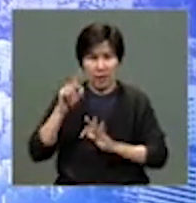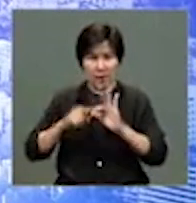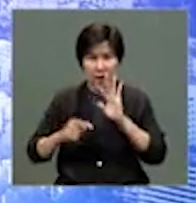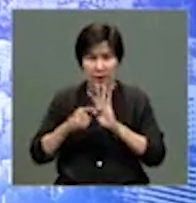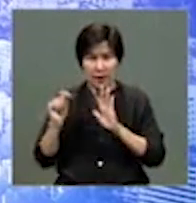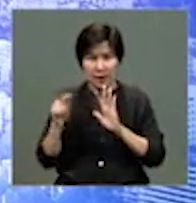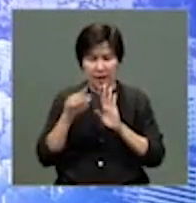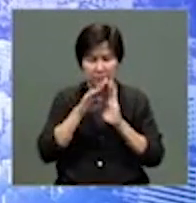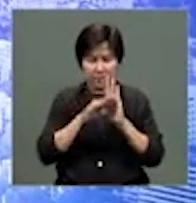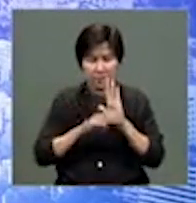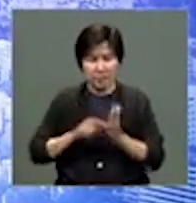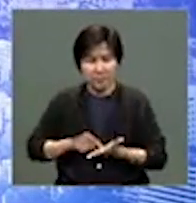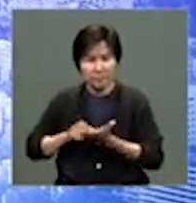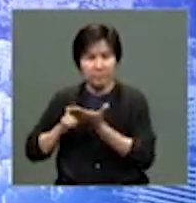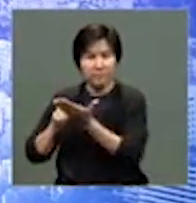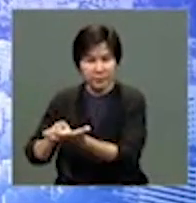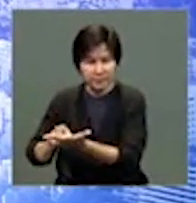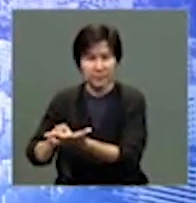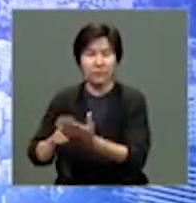พอจะนั่งเป็นประธานหัวโต๊ะเพื่อที่จะอนุมัตินะครับในเรื่องที่ต่างกันกรรมการเฉพาะกิจนำเสนอซึ่งเดี๋ยวจะใช้เวลาในช่วงที่2